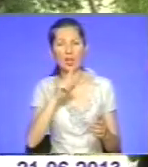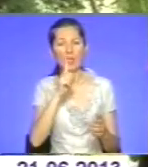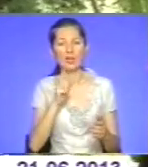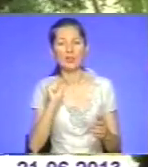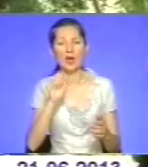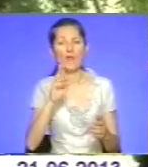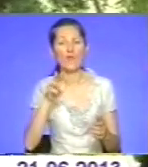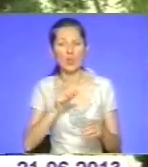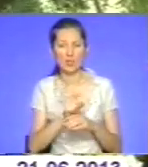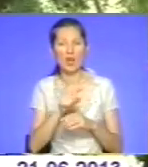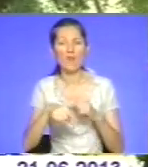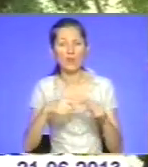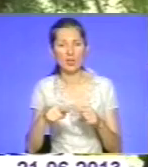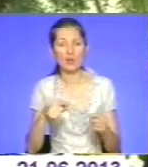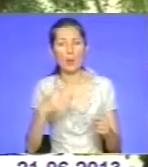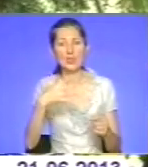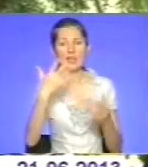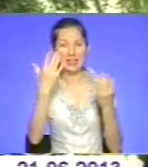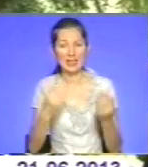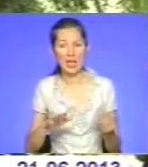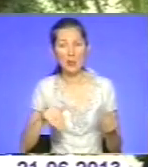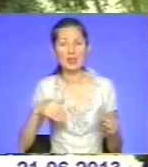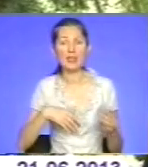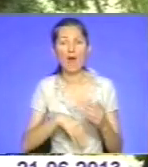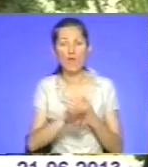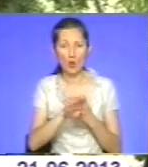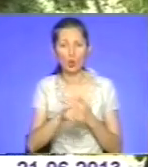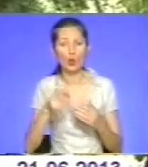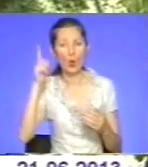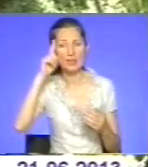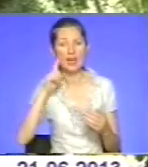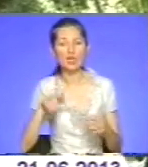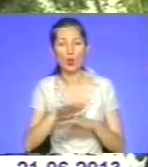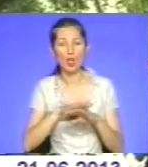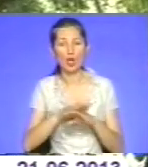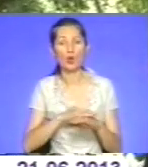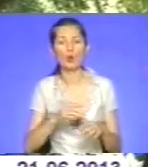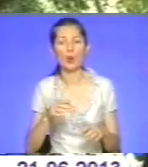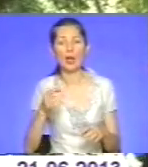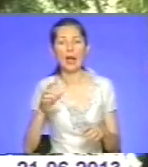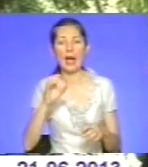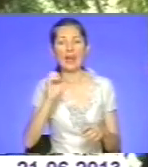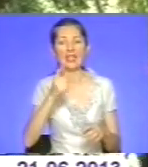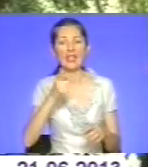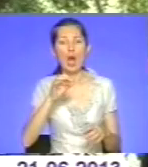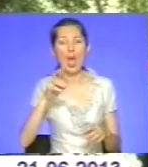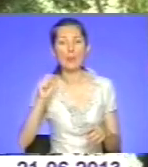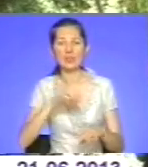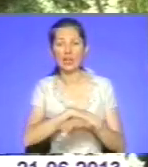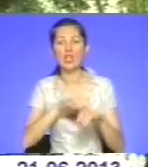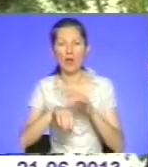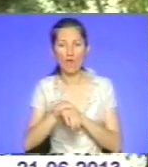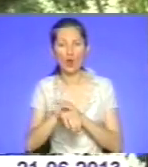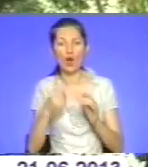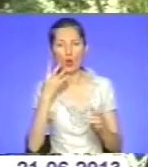саме в 50-й день після виходу ізраїльського народу з єгипетської неволі, коли ізраїльський народ дійшов до гори